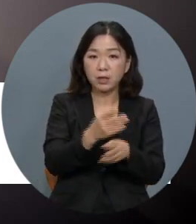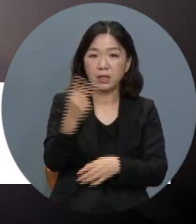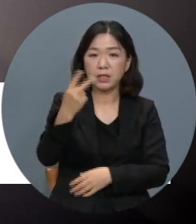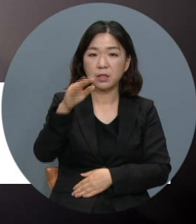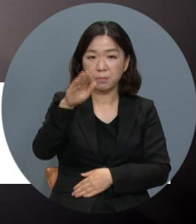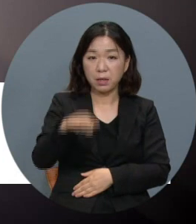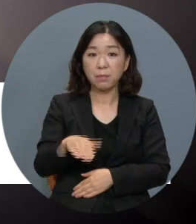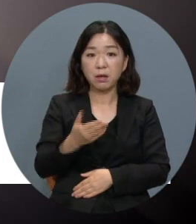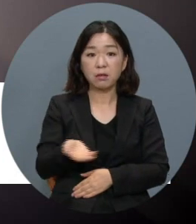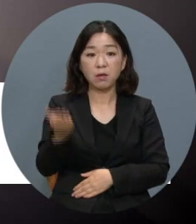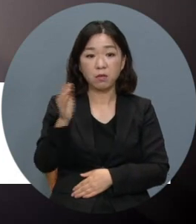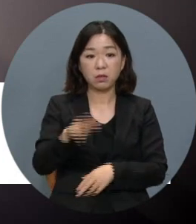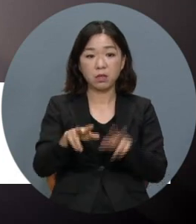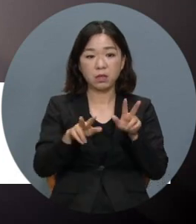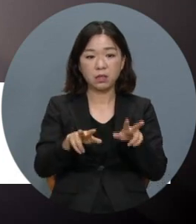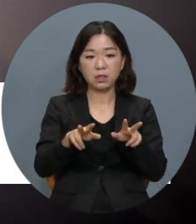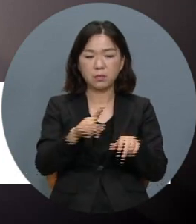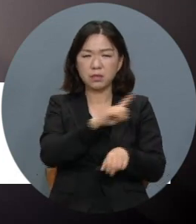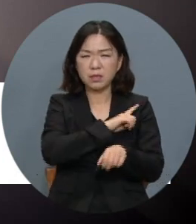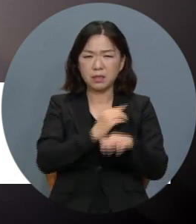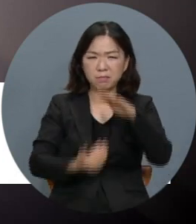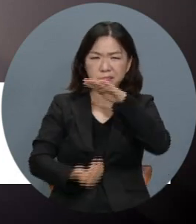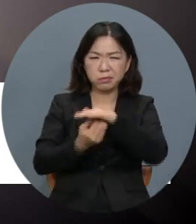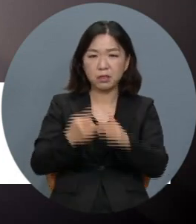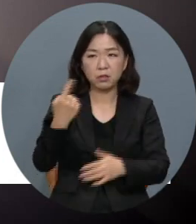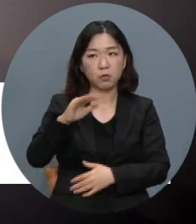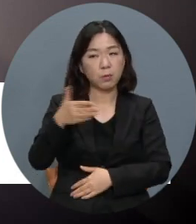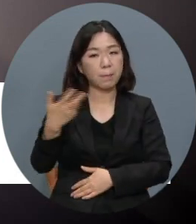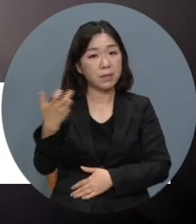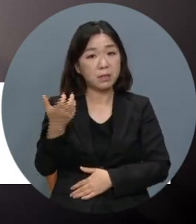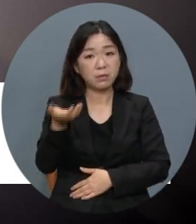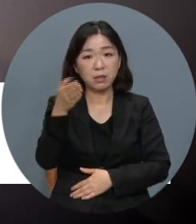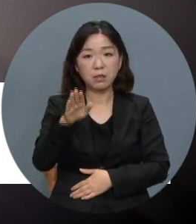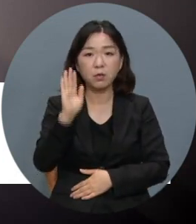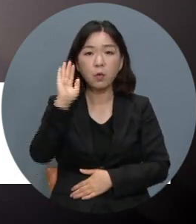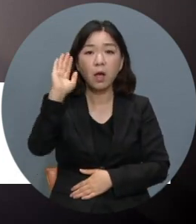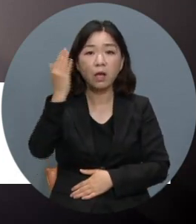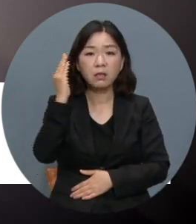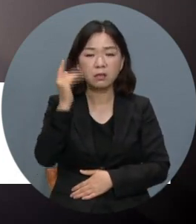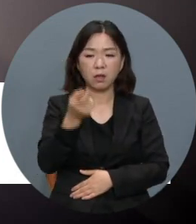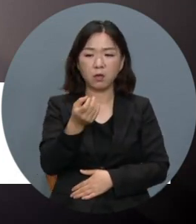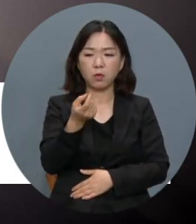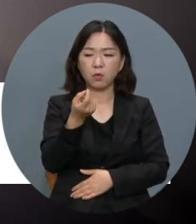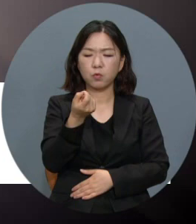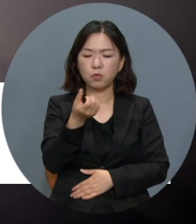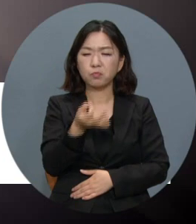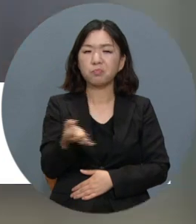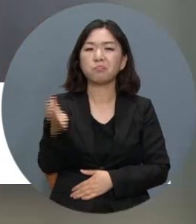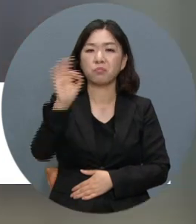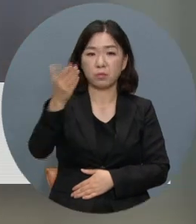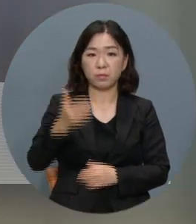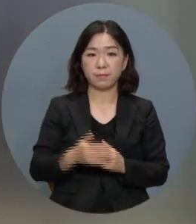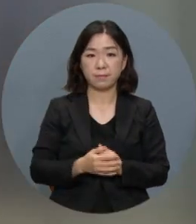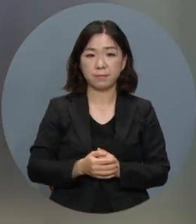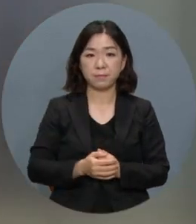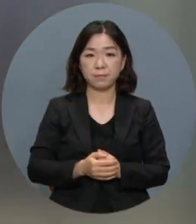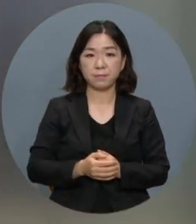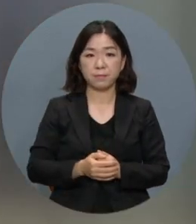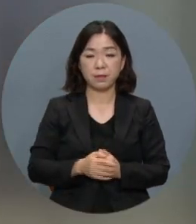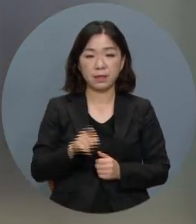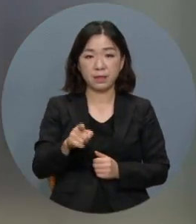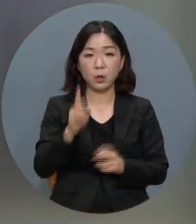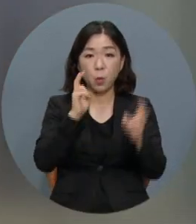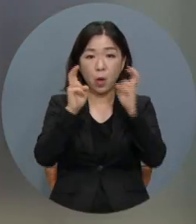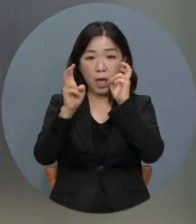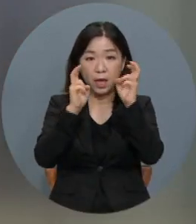예 성화 탈세 예 요 근래 플레이걸 좀 먹게 해야 하구요 해당 분양